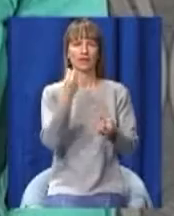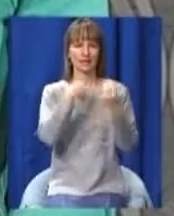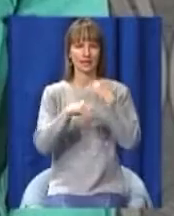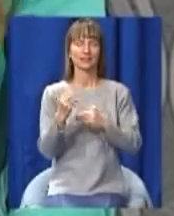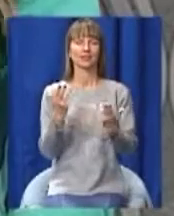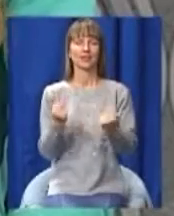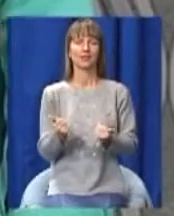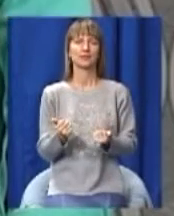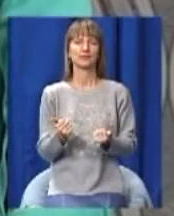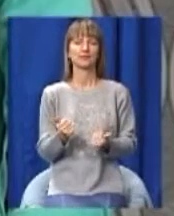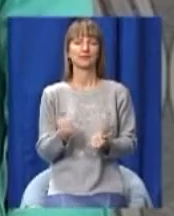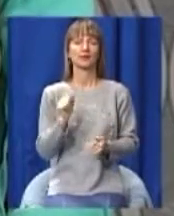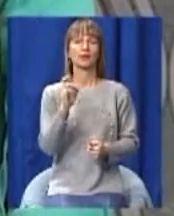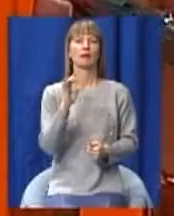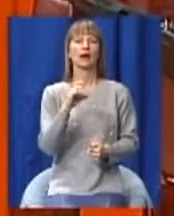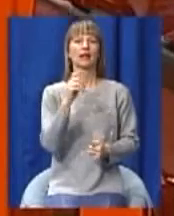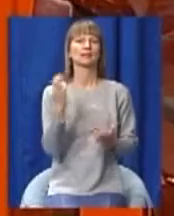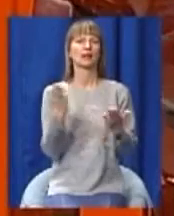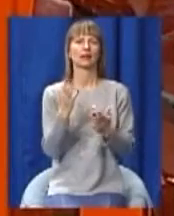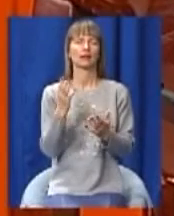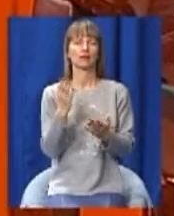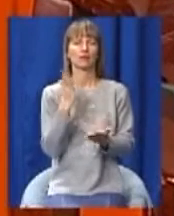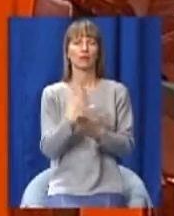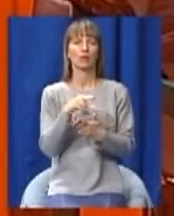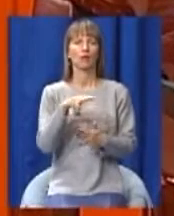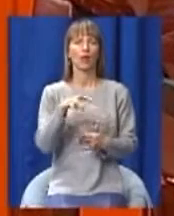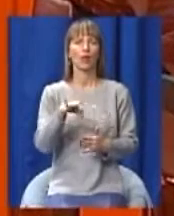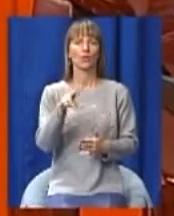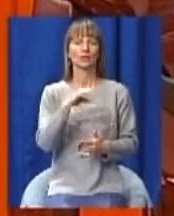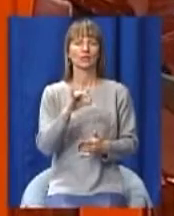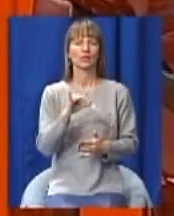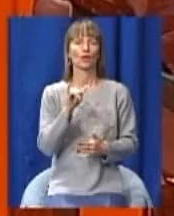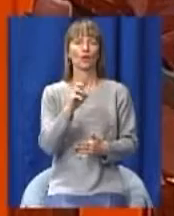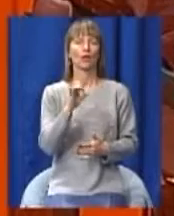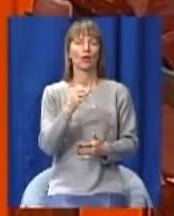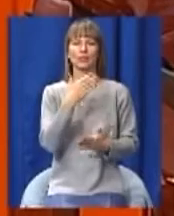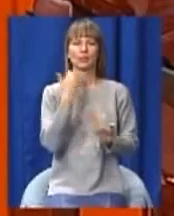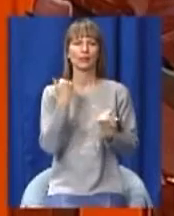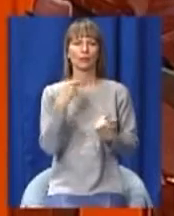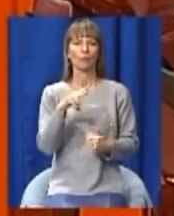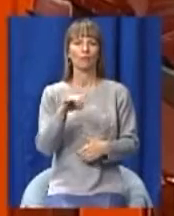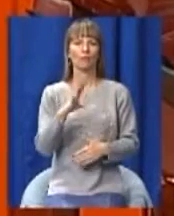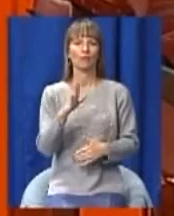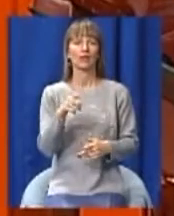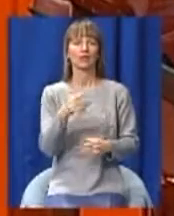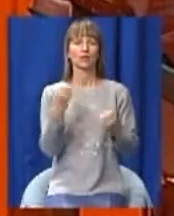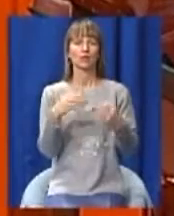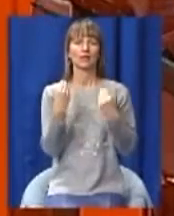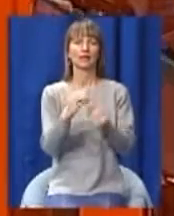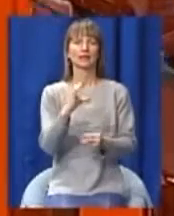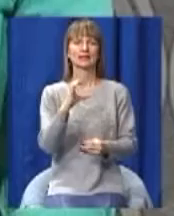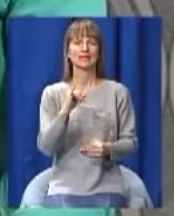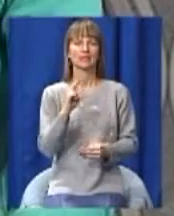Да. А береза які плоди має? У берези нет плодов, она только сок